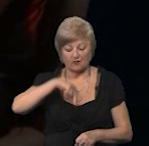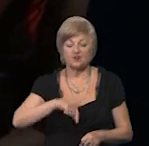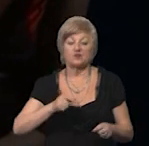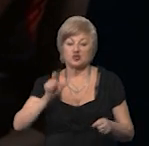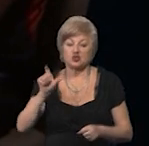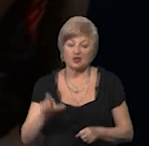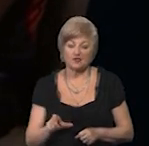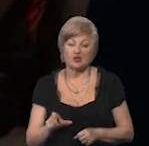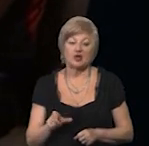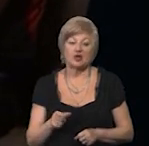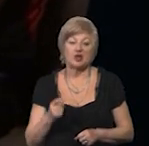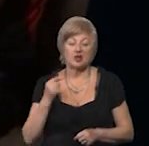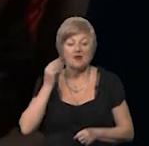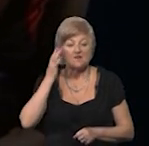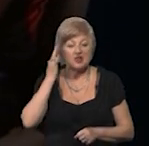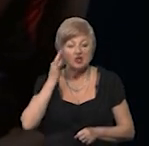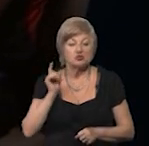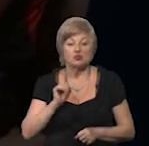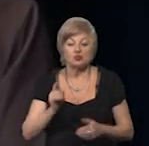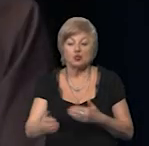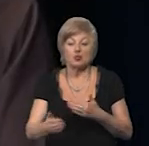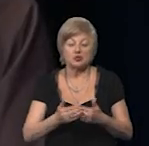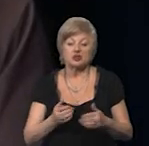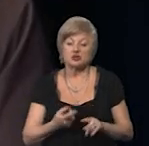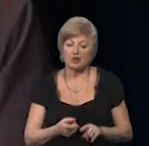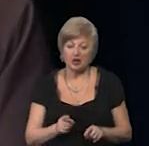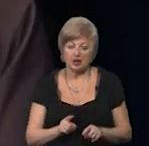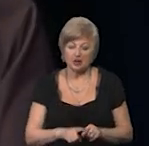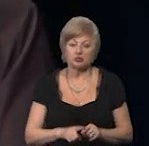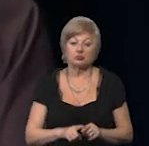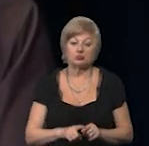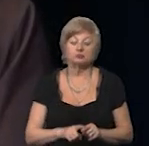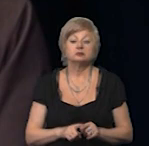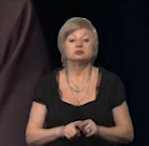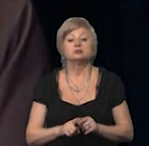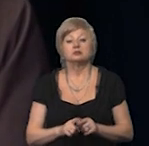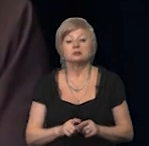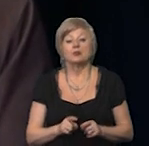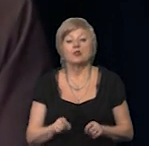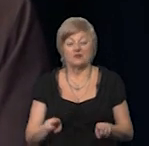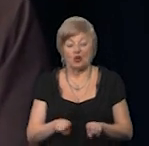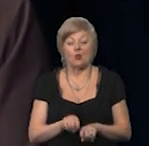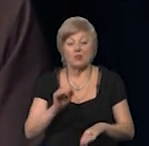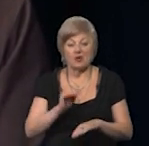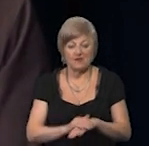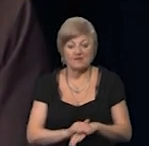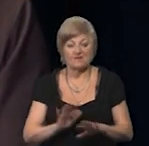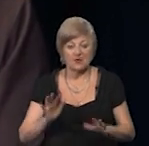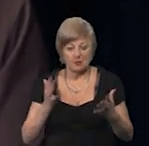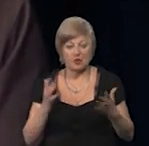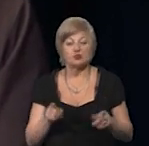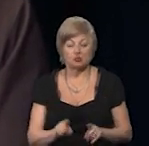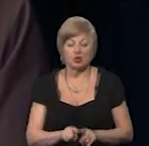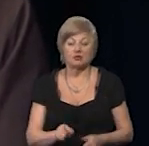І філософія тайдзі підійшла до цього. Ну, є різні напрямки, але в даному випадку так